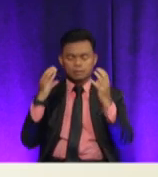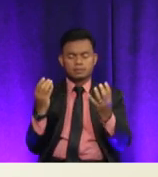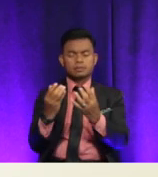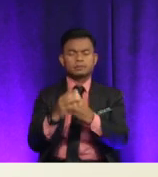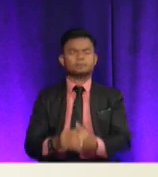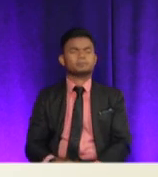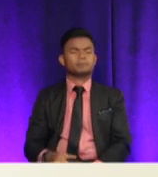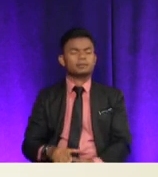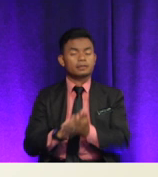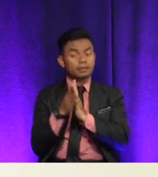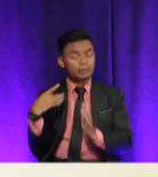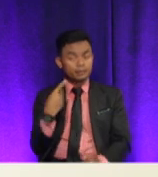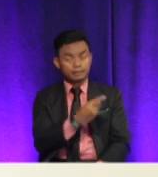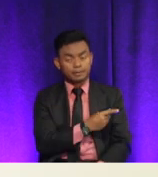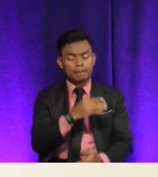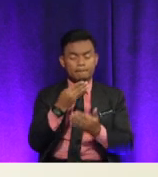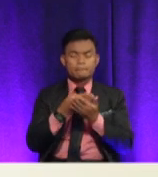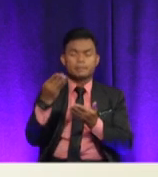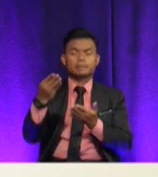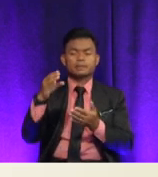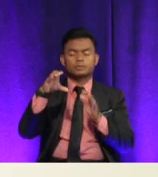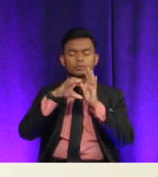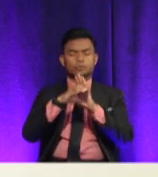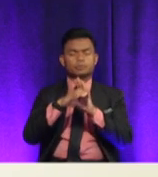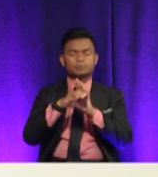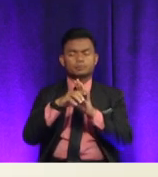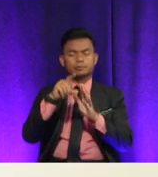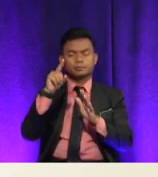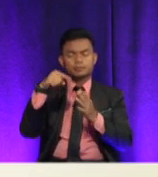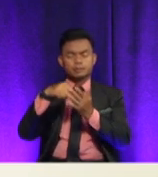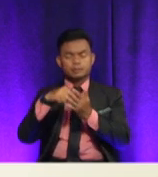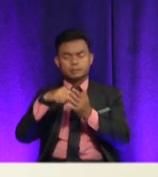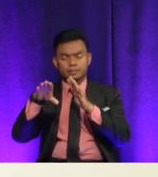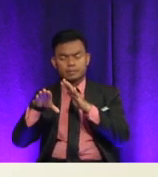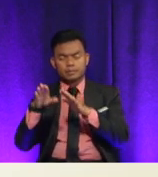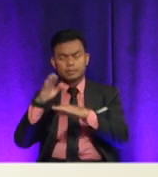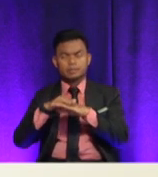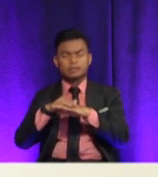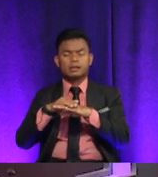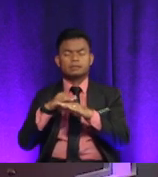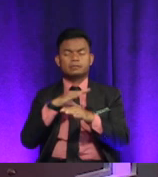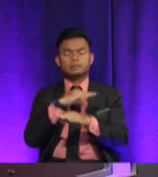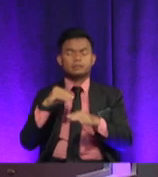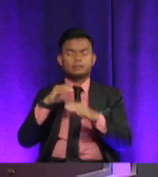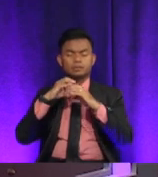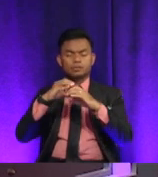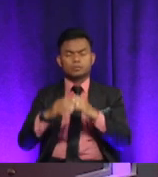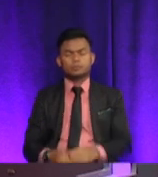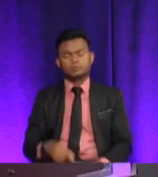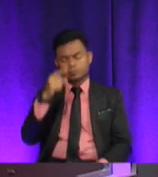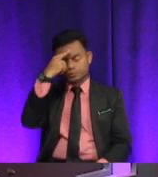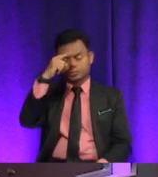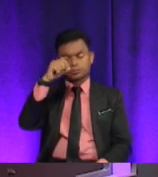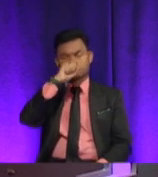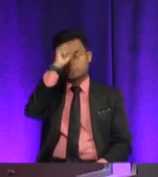di sini Oke jadi ini isi Ini contohnya Oke untuk dalam untuk soal dan respon